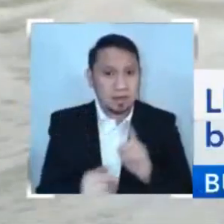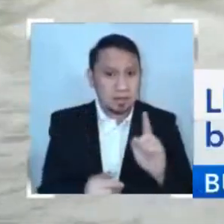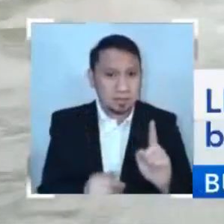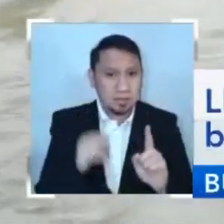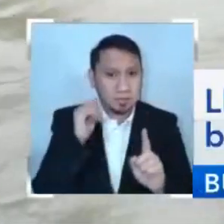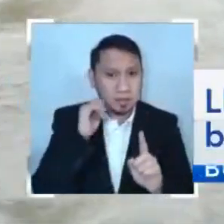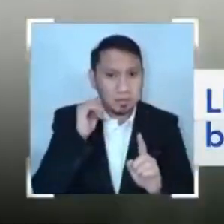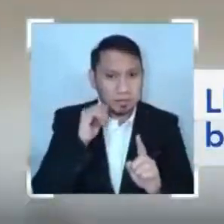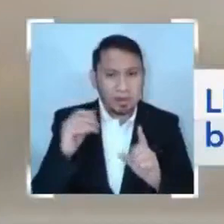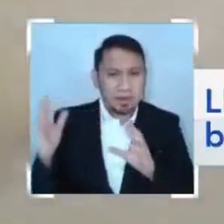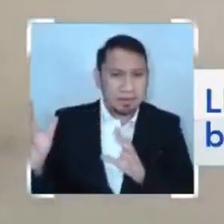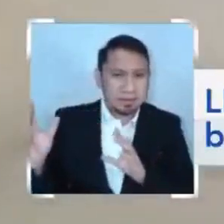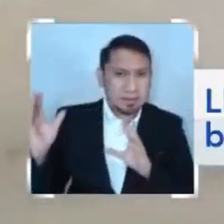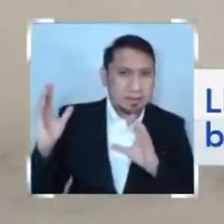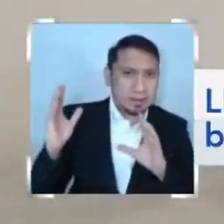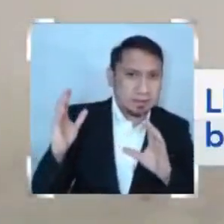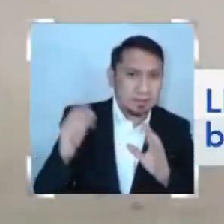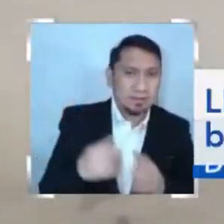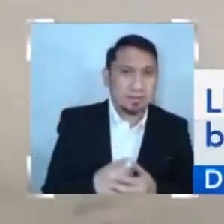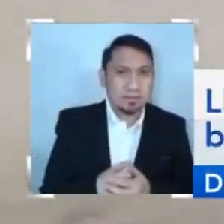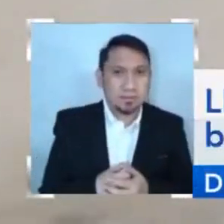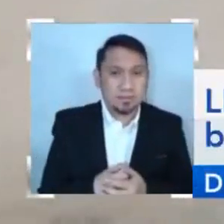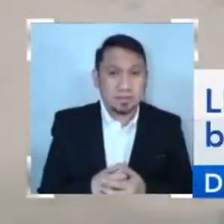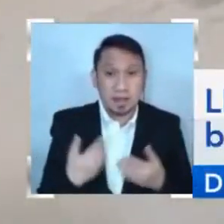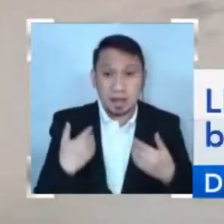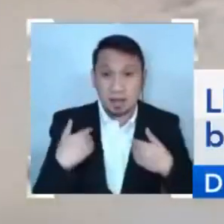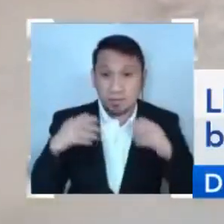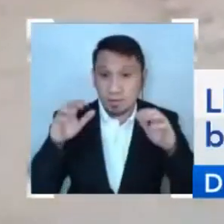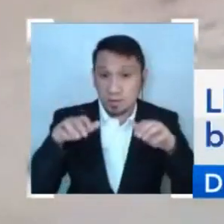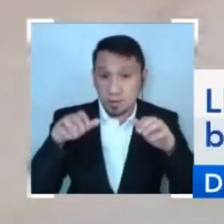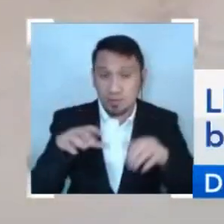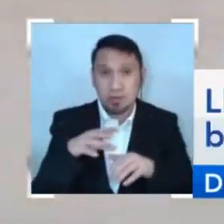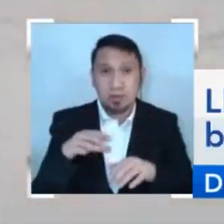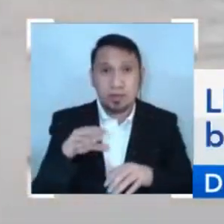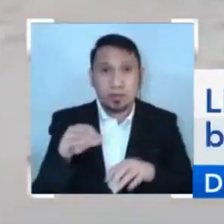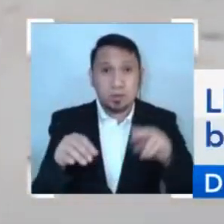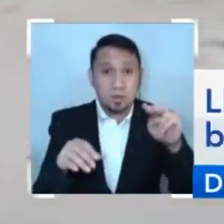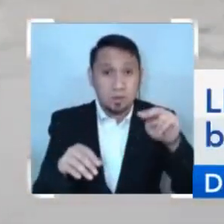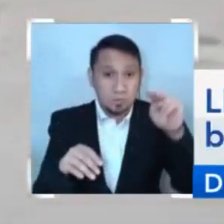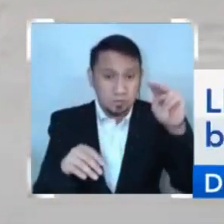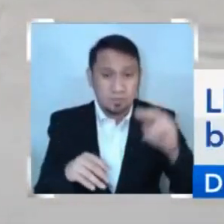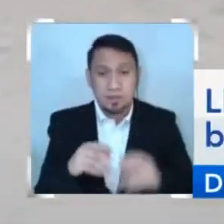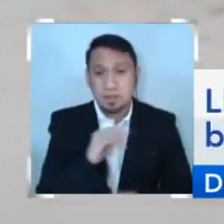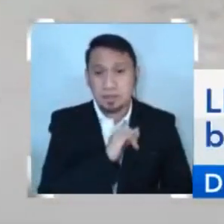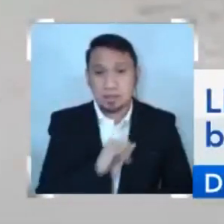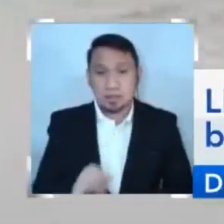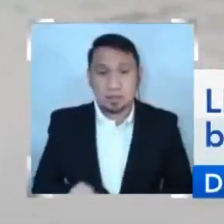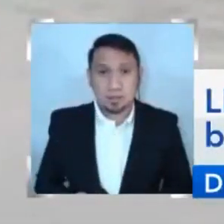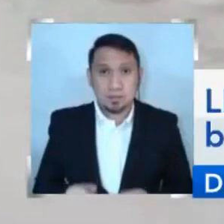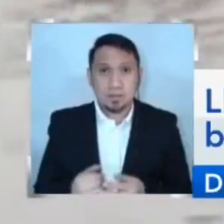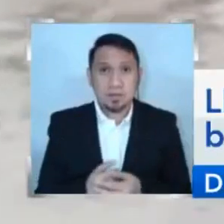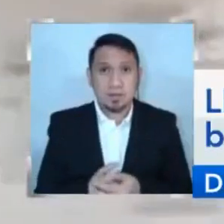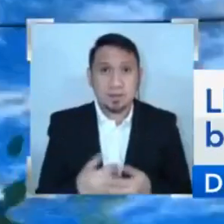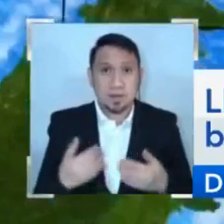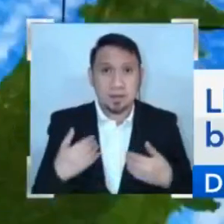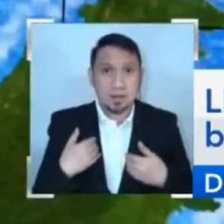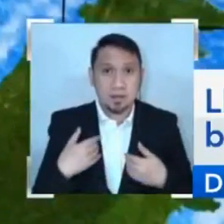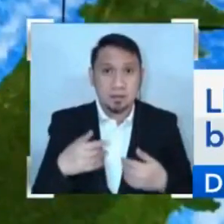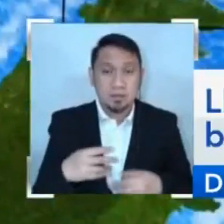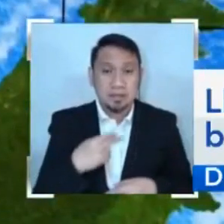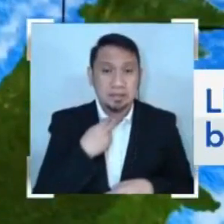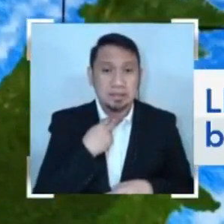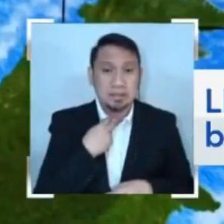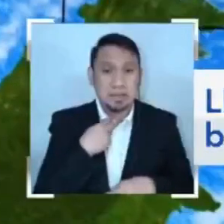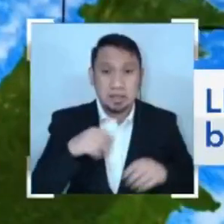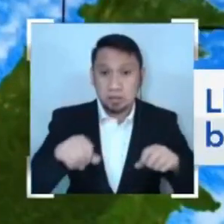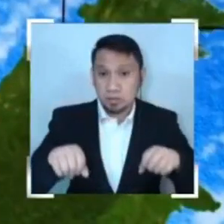isang lalaki. May ulan din sa Norte. Sa Dinapiga, Isabela, tumirik sa gitna ng baha ang isang tricycle. Ang mga